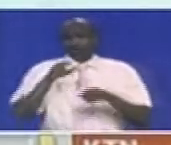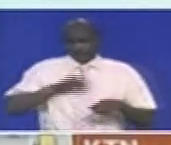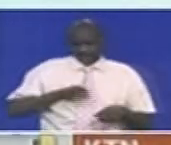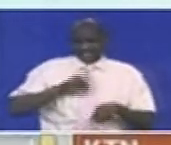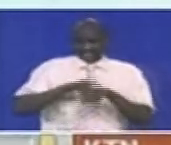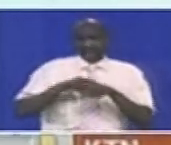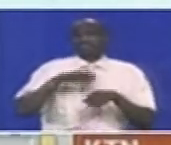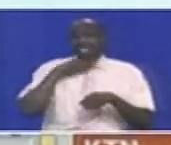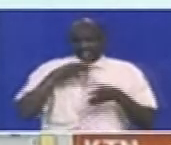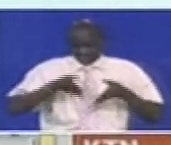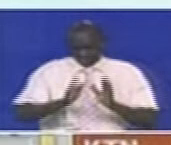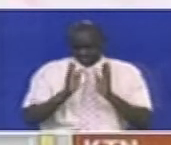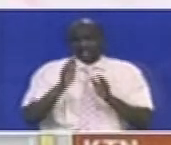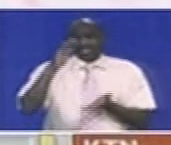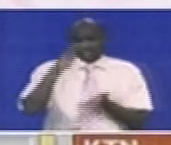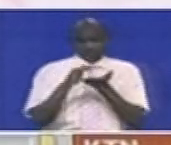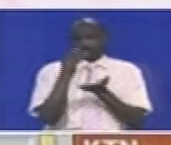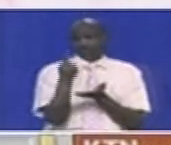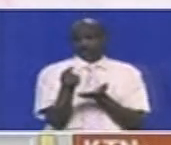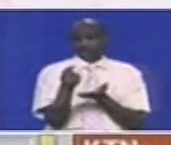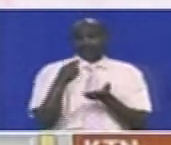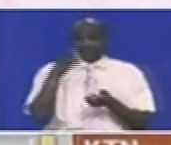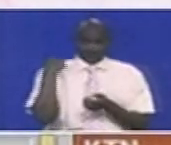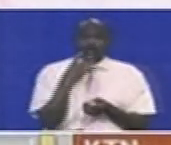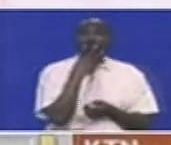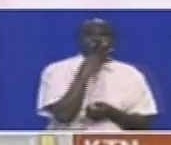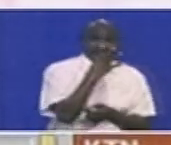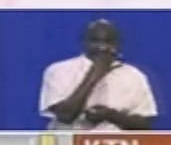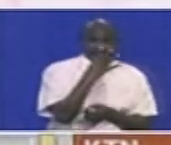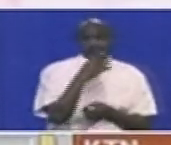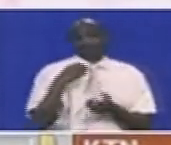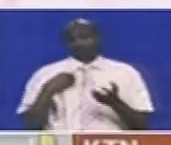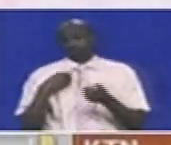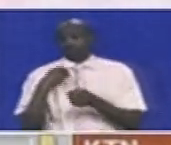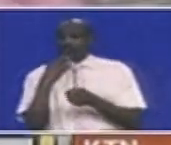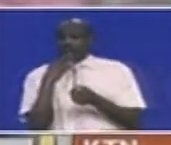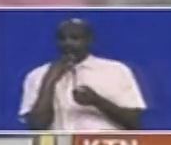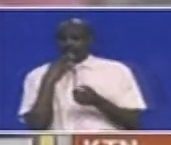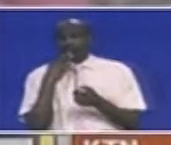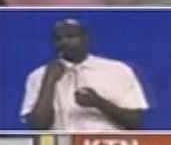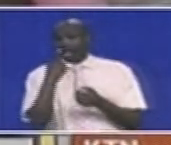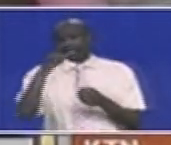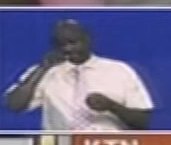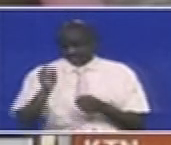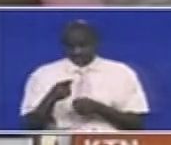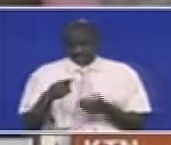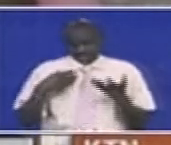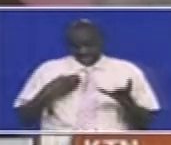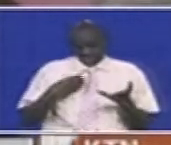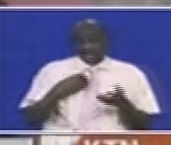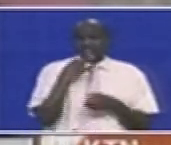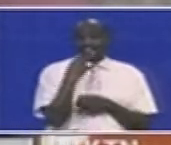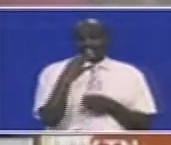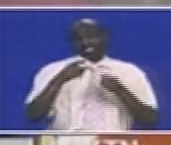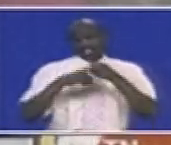wakijifungua vilipungua tu kidogo kutoka wanawake 400 kati ya 100,000 mwaka 1990 hadi wanawake 360